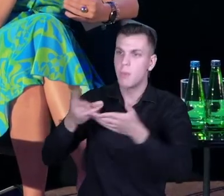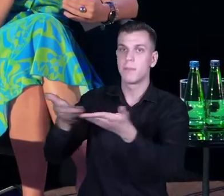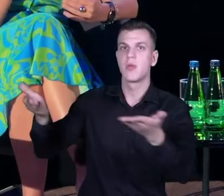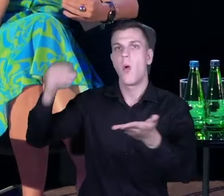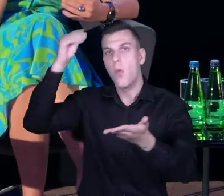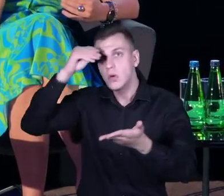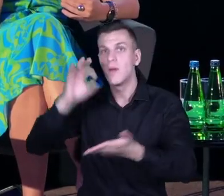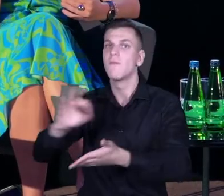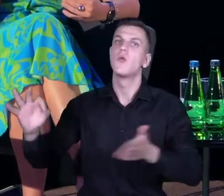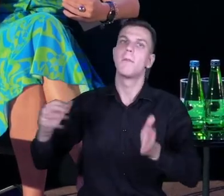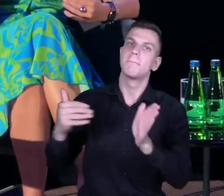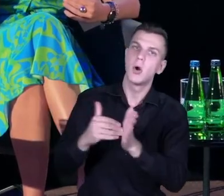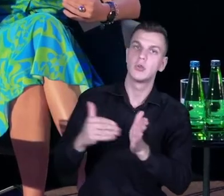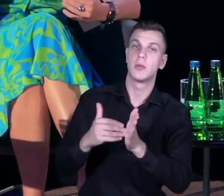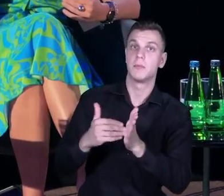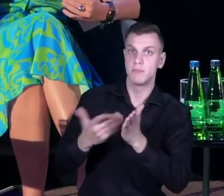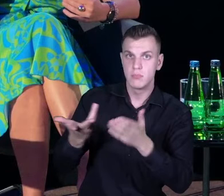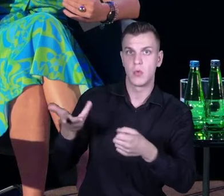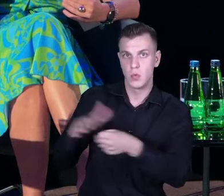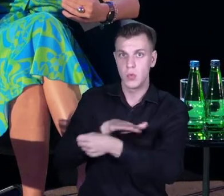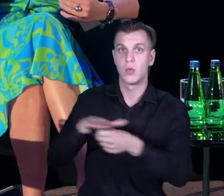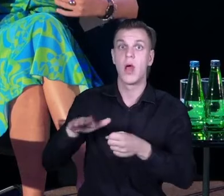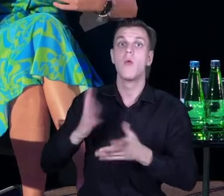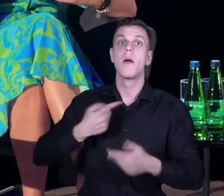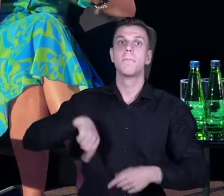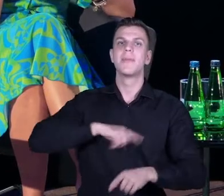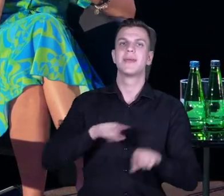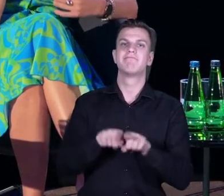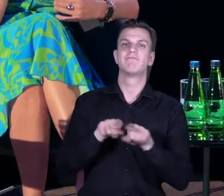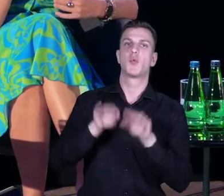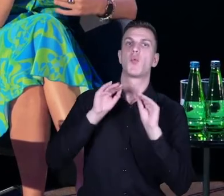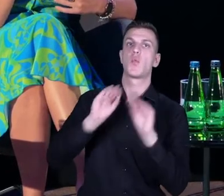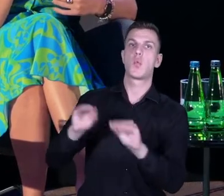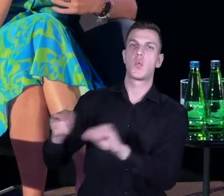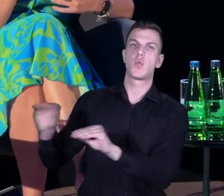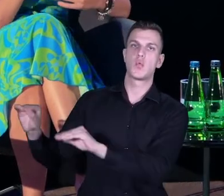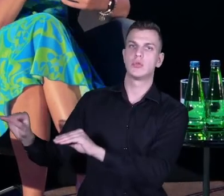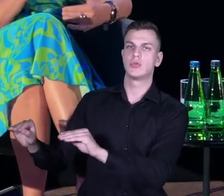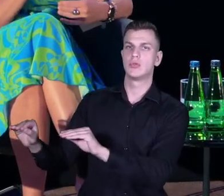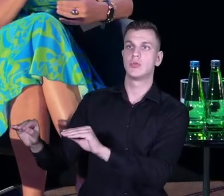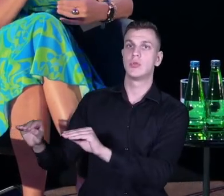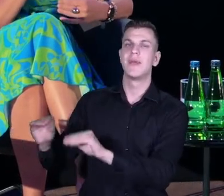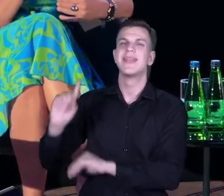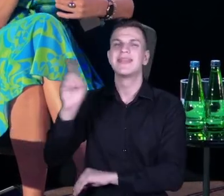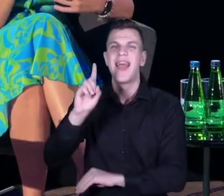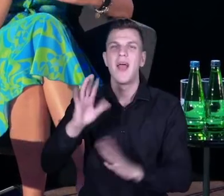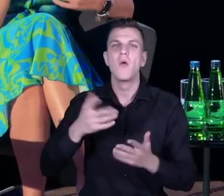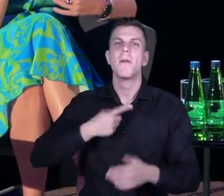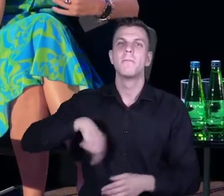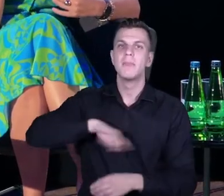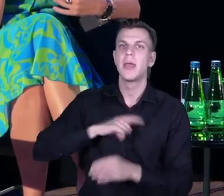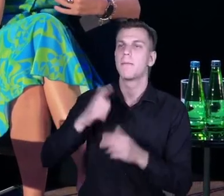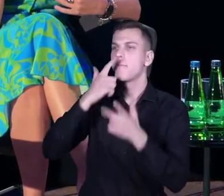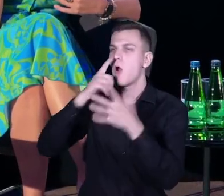już naszą rolą nie było uczenie i nauczanie, ale bardziej pokazanie naszym uczniom, jak się uczyć i